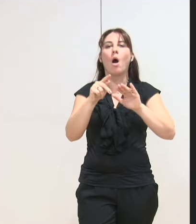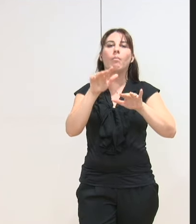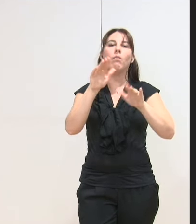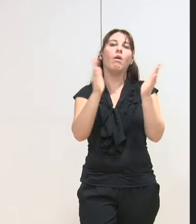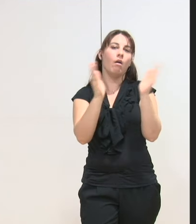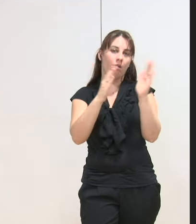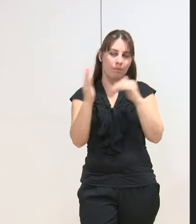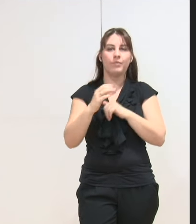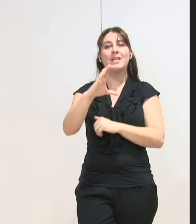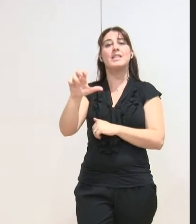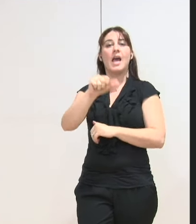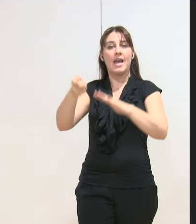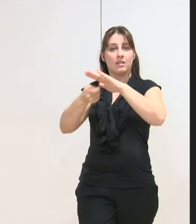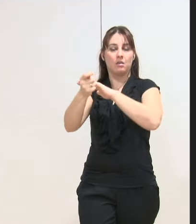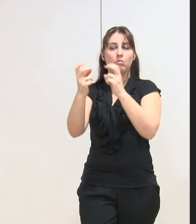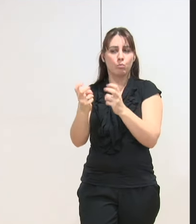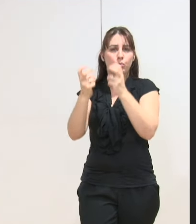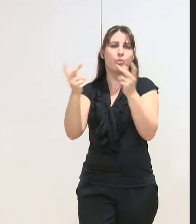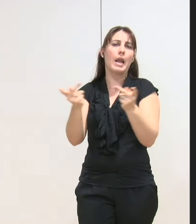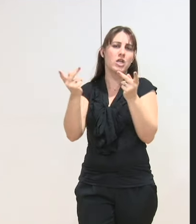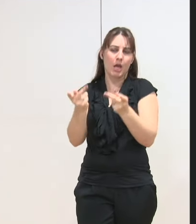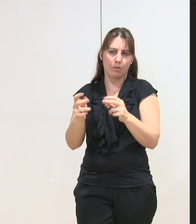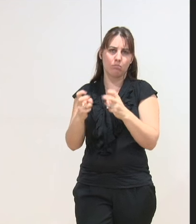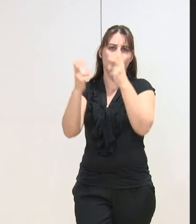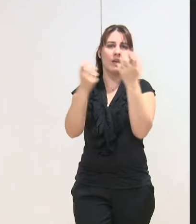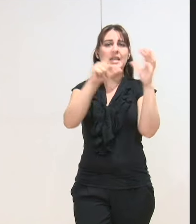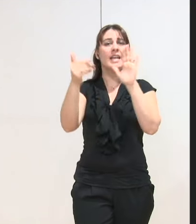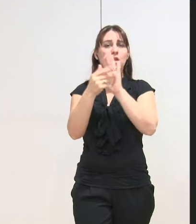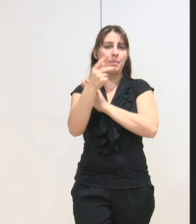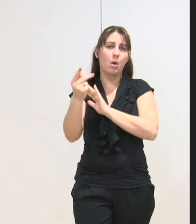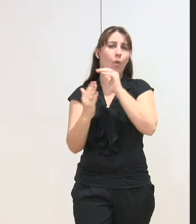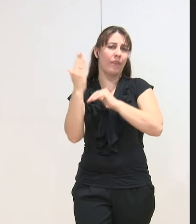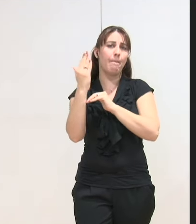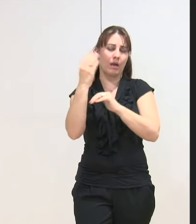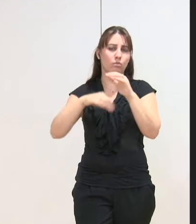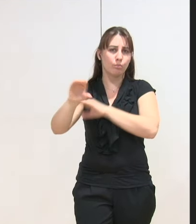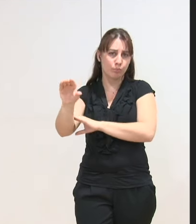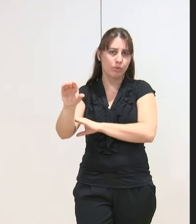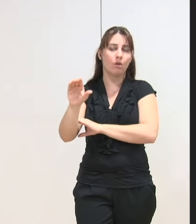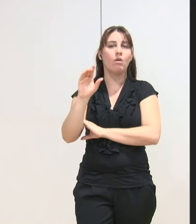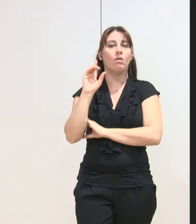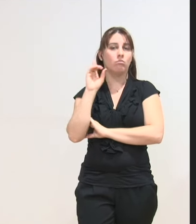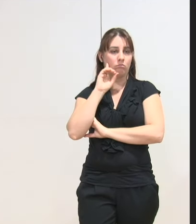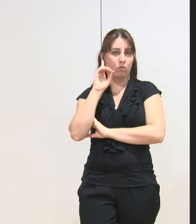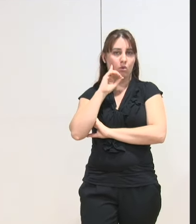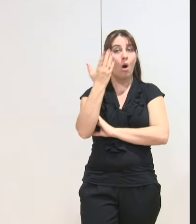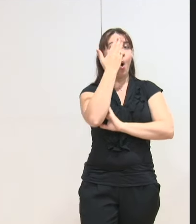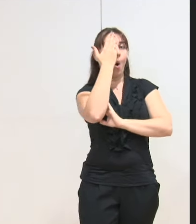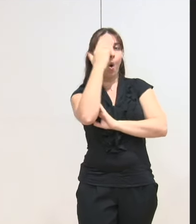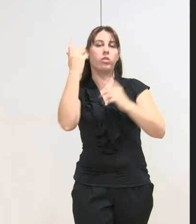subvention au CCAS en légère augmentation plus de 700000 € c'est sur le poste autre